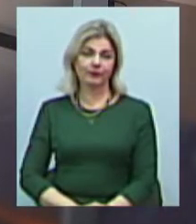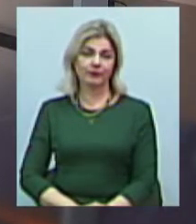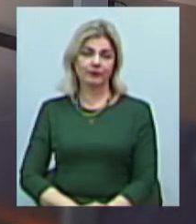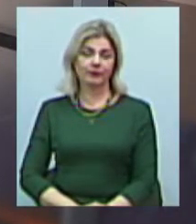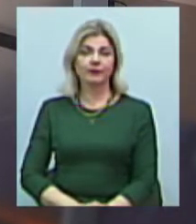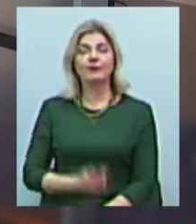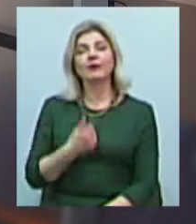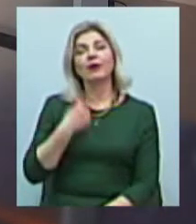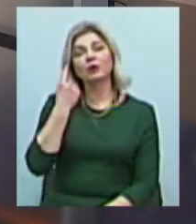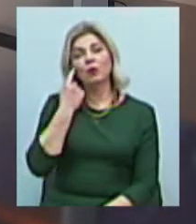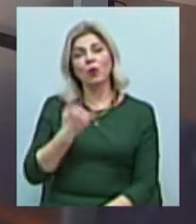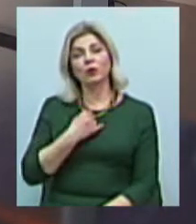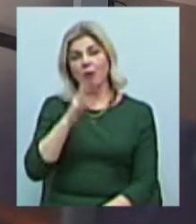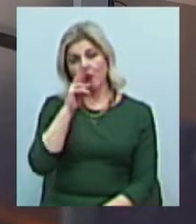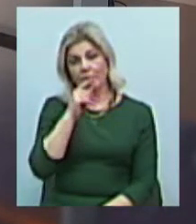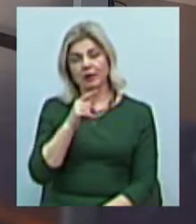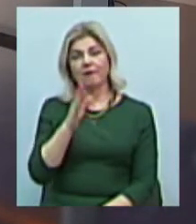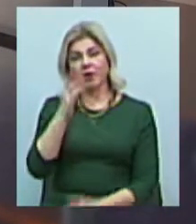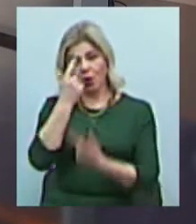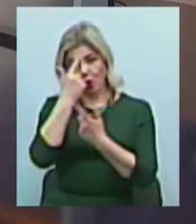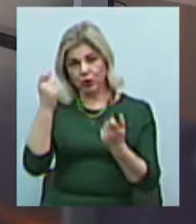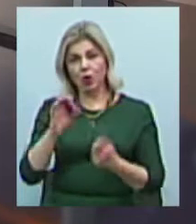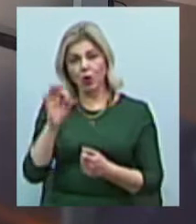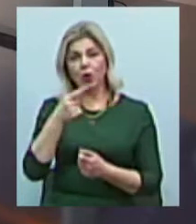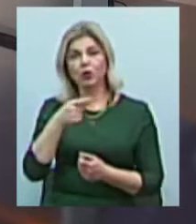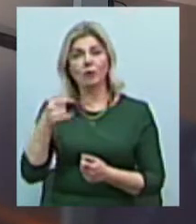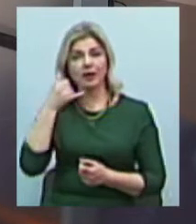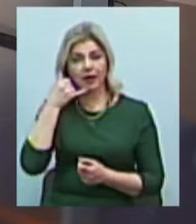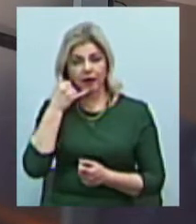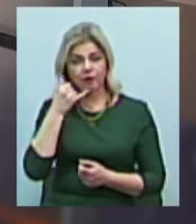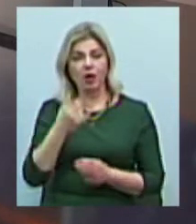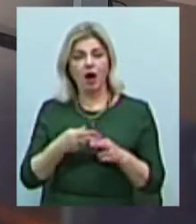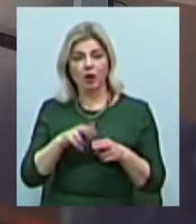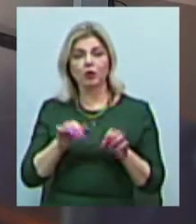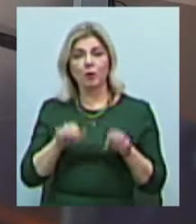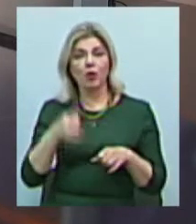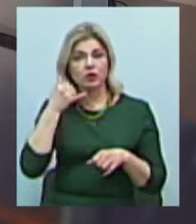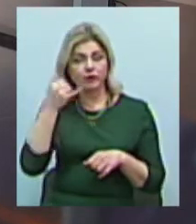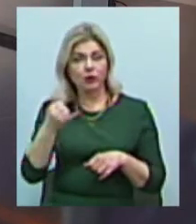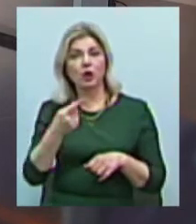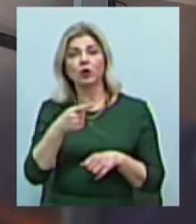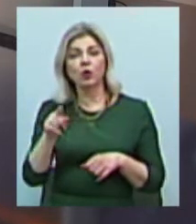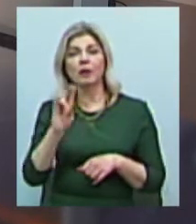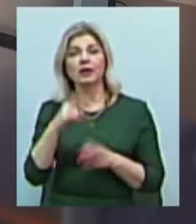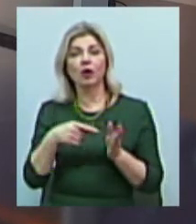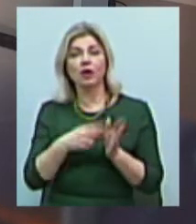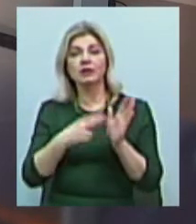Мені здається, у нас помилка у оголошенні щодо номеру телефону, за яким можна дзвонити. Номер в Миколаєві